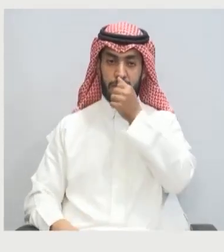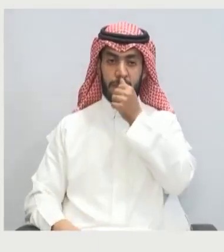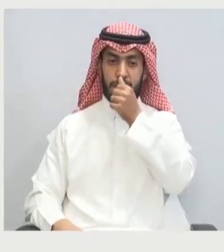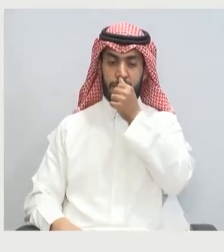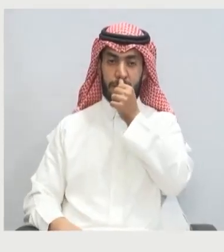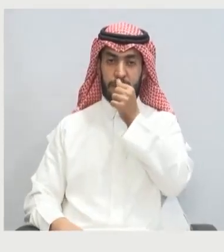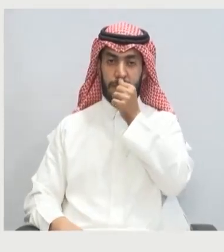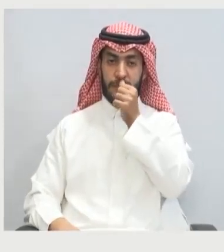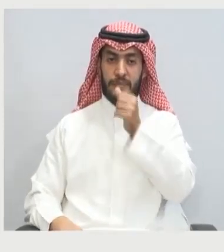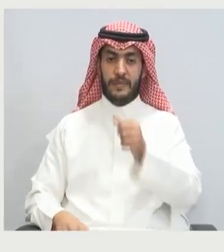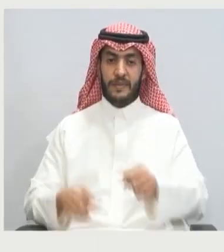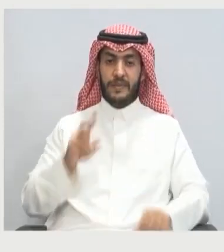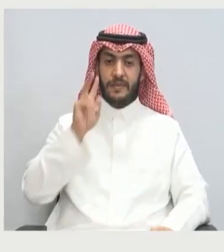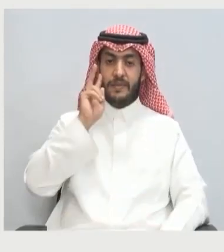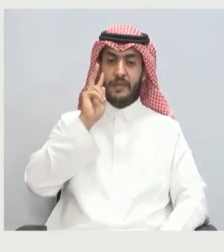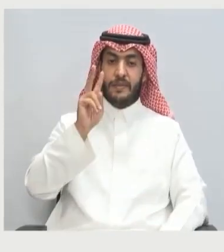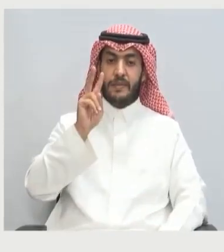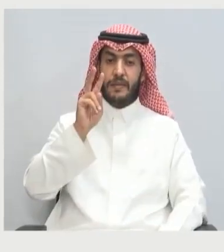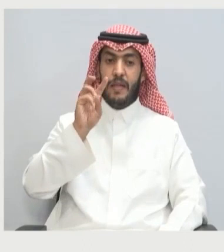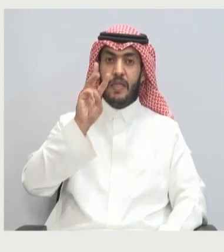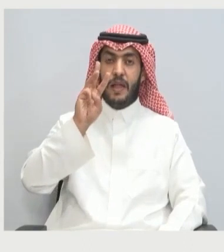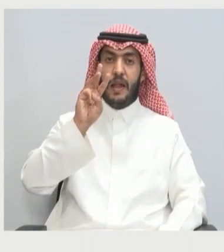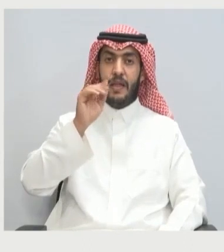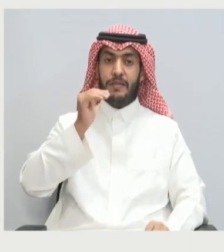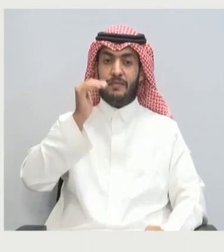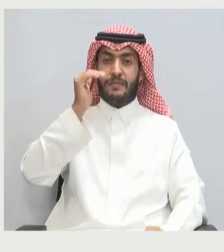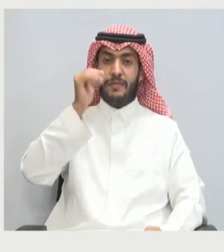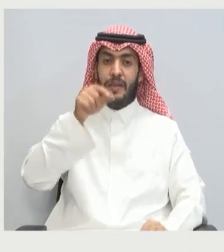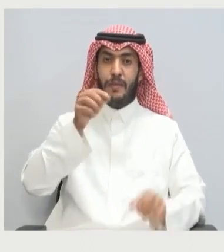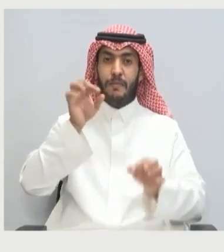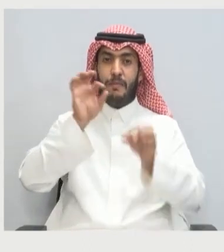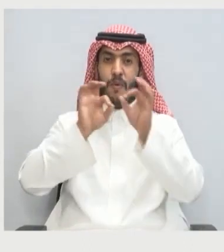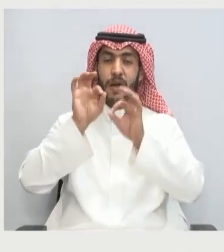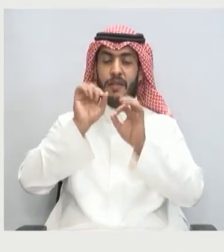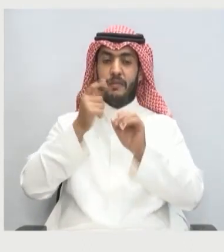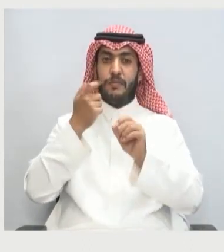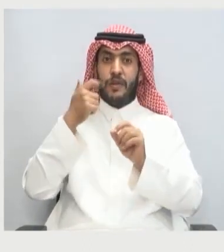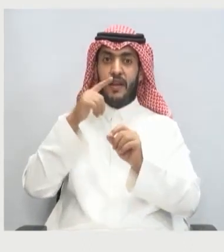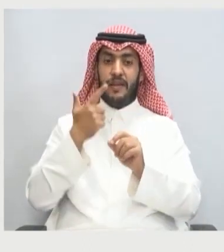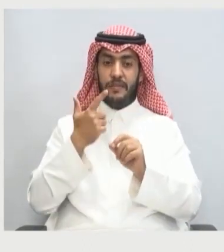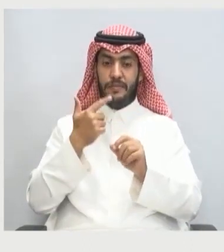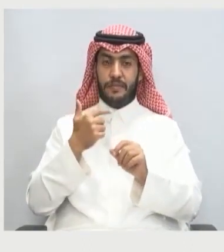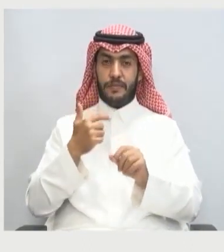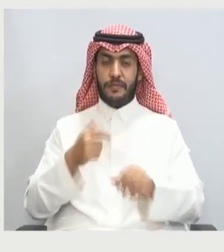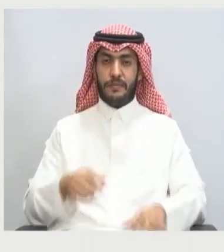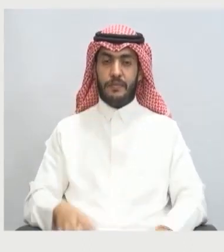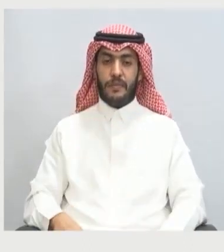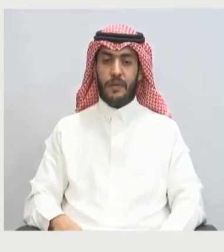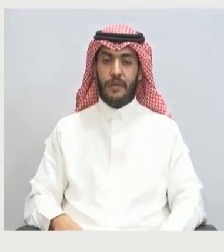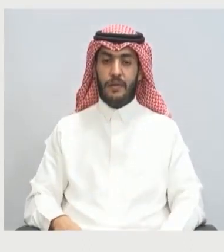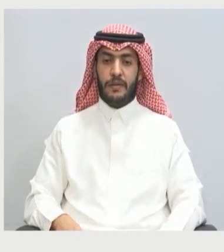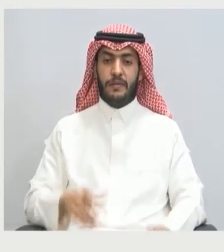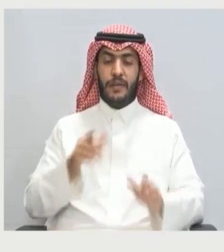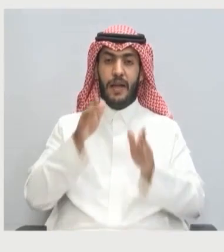من ركز الان عند 3ه مولار كم ستكون السرعه اذا